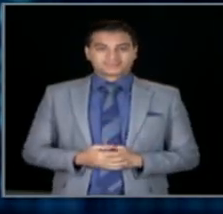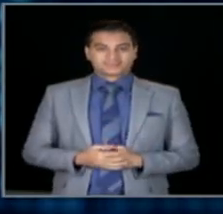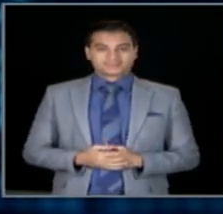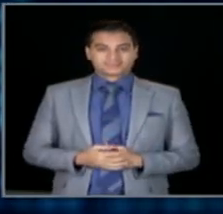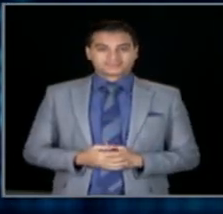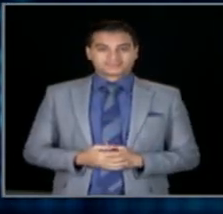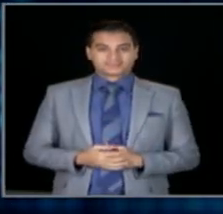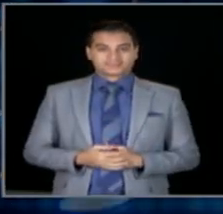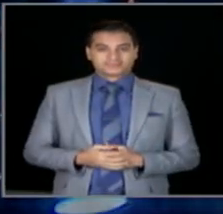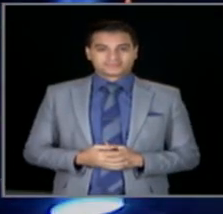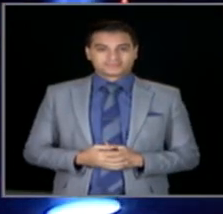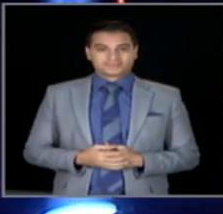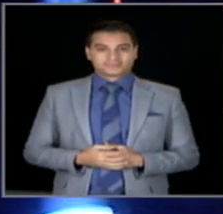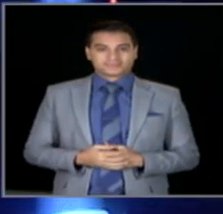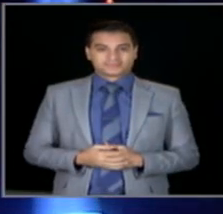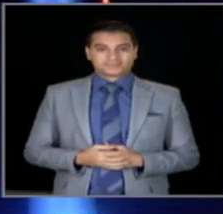تحت الضغط.